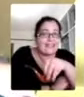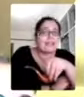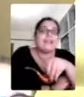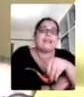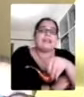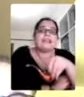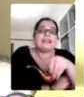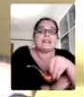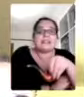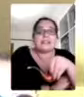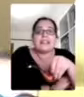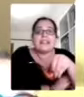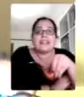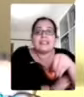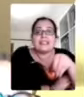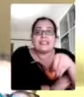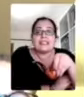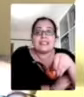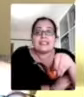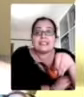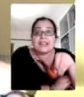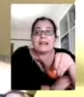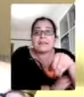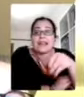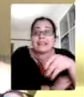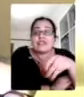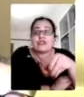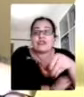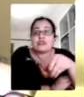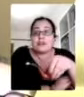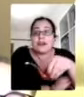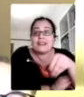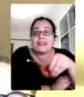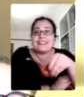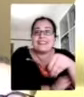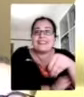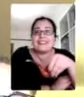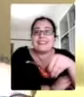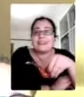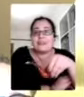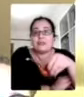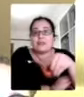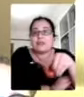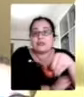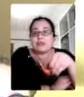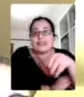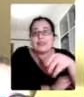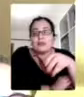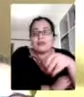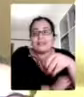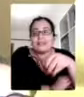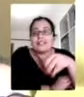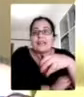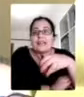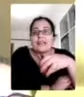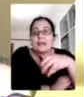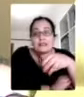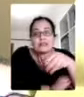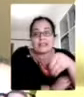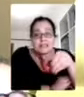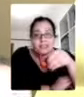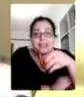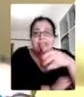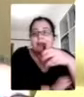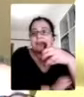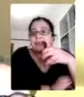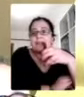biraz evvel Ben dediğim gibi. içiyorum dedim. Ben içiyorum ama bu güzel olduğu anlamına gelmiyor. Bana